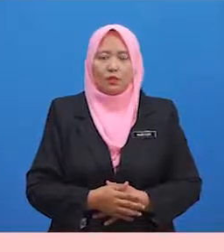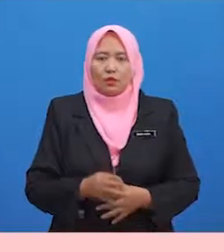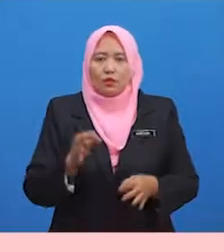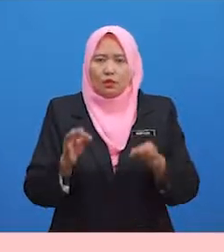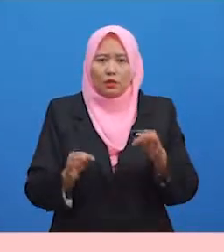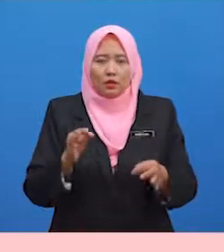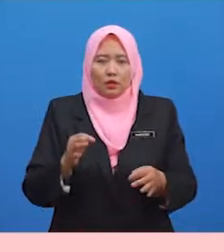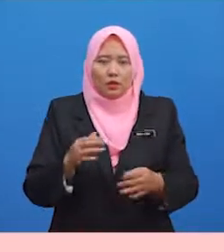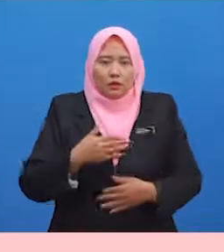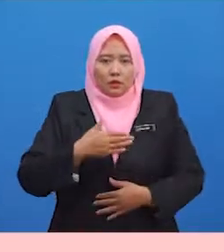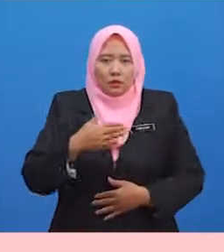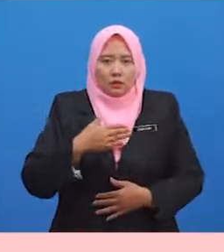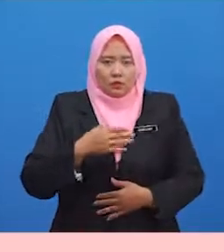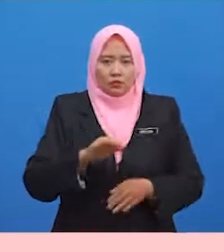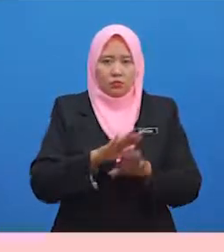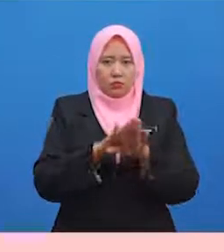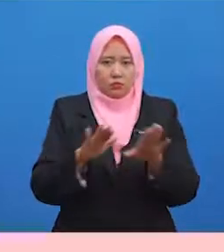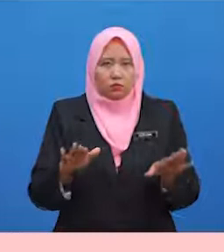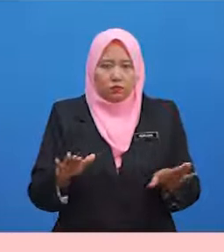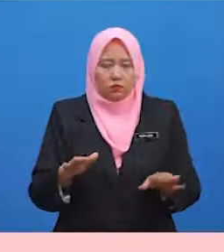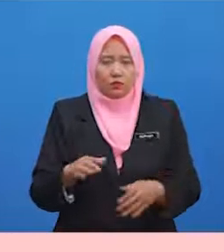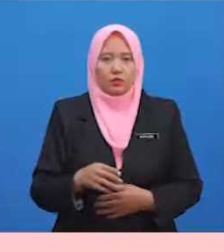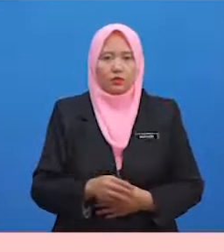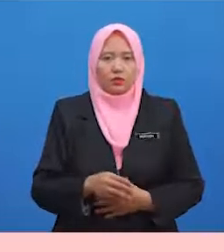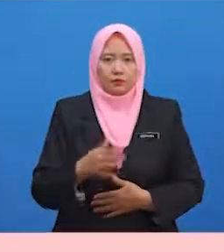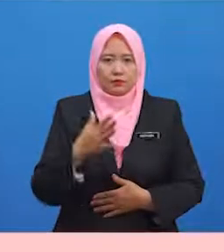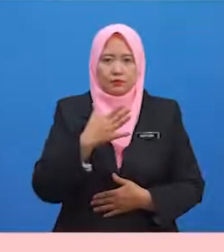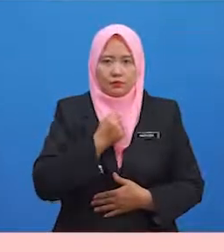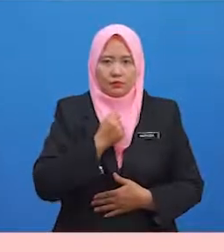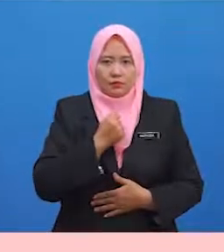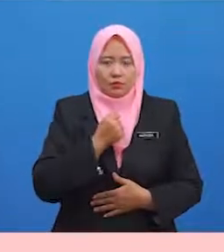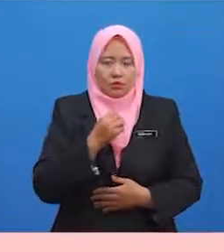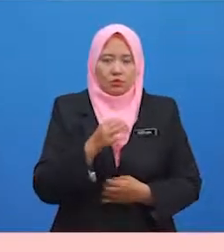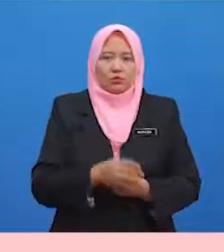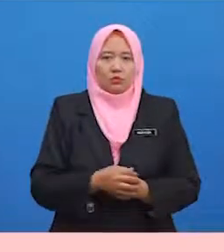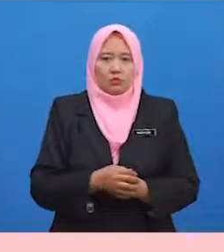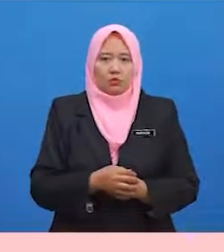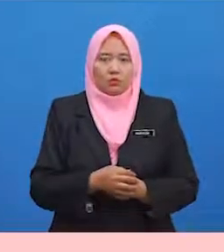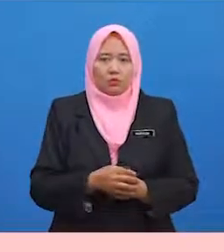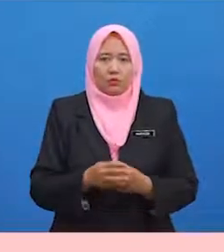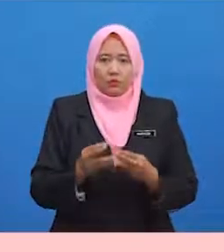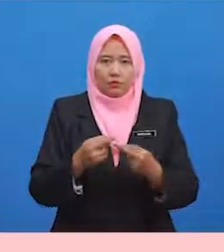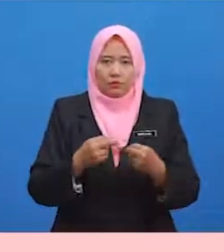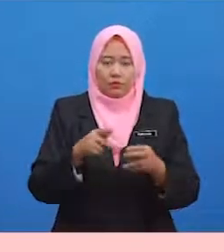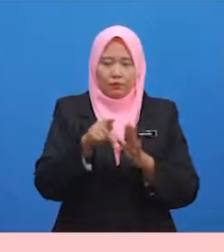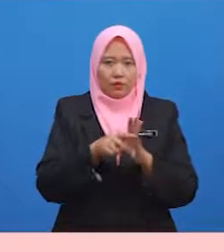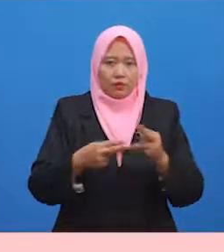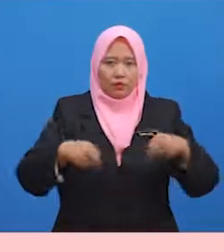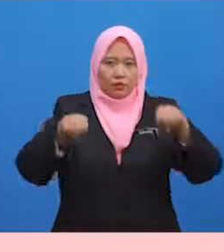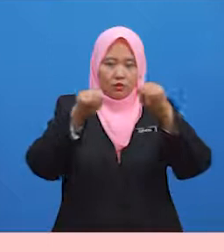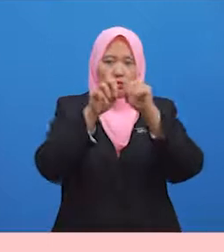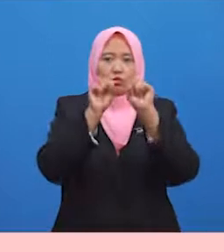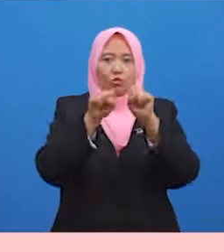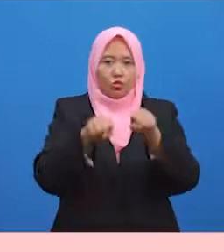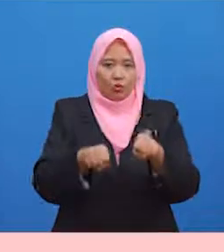Sekiranya mangsa tidak bernafas, penilai yang mempunyai pengetahuan dalam bantuan pernafasan boleh memberikan